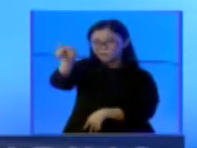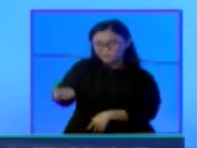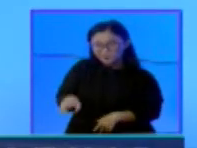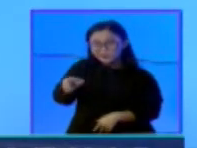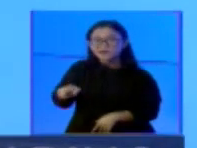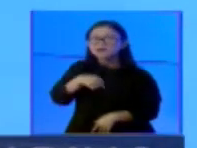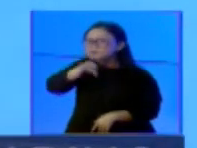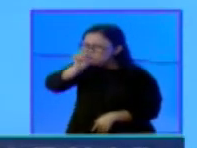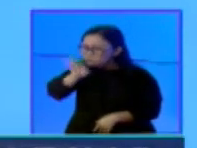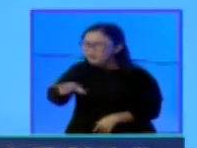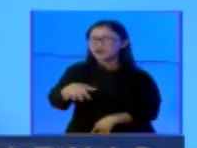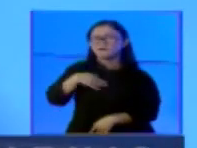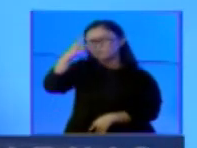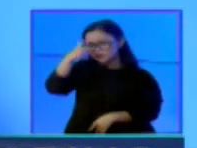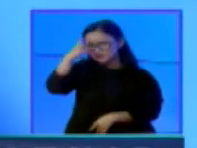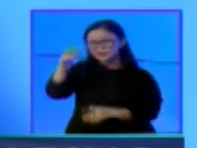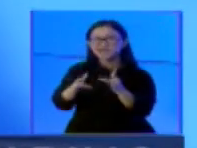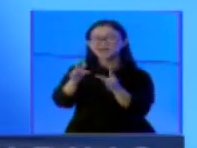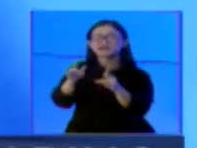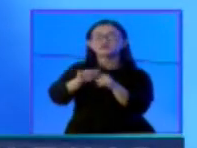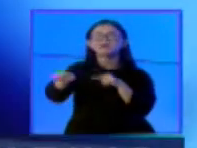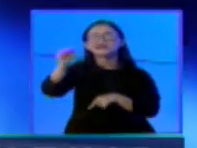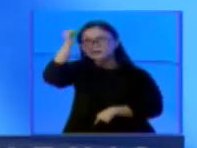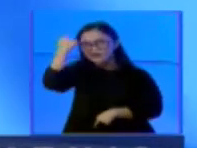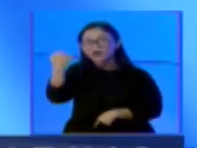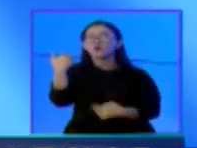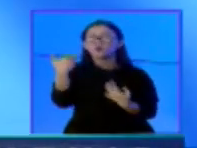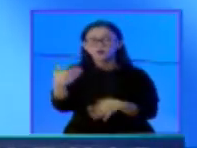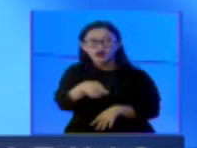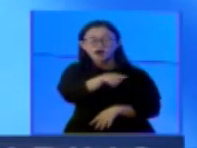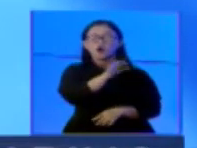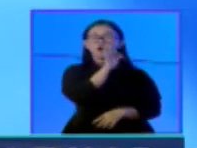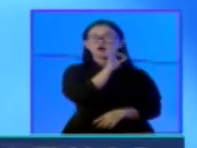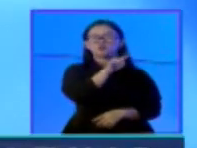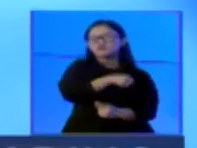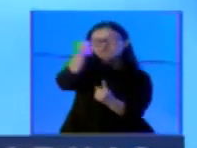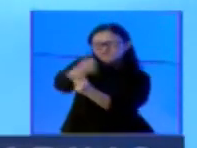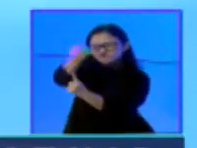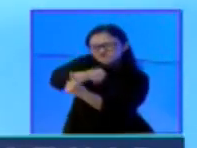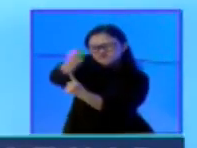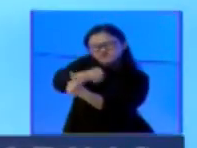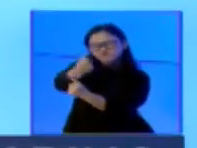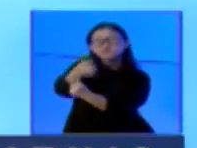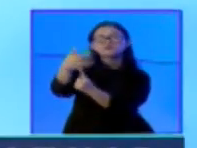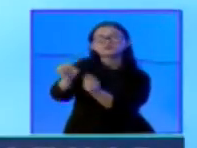diberikan arahan belajar secara daring. Pasangan suami istri ini kemudian mengubur jasad korban untuk menghilangkan